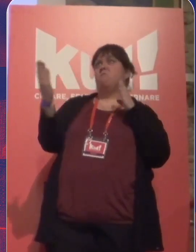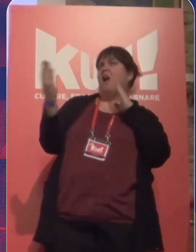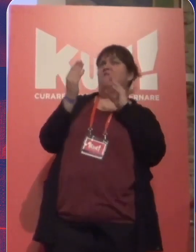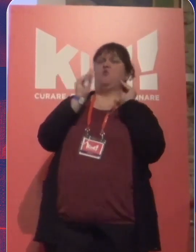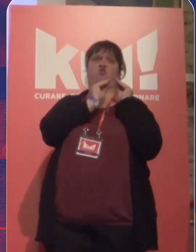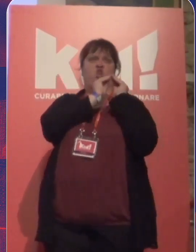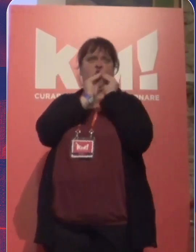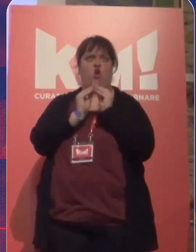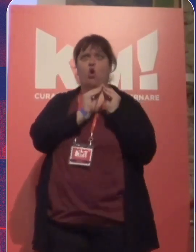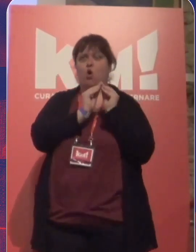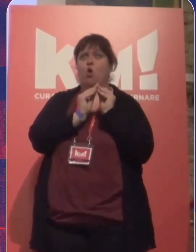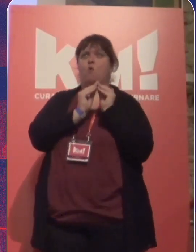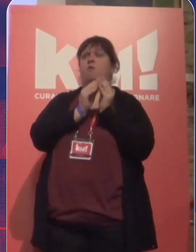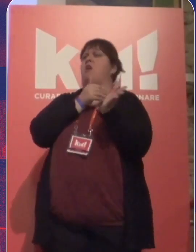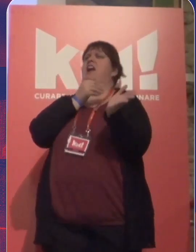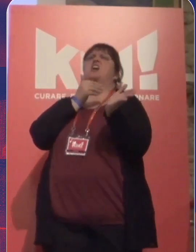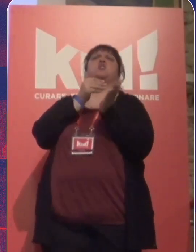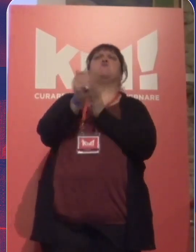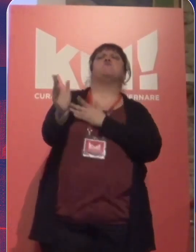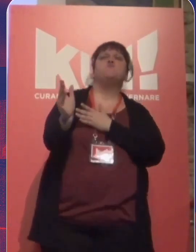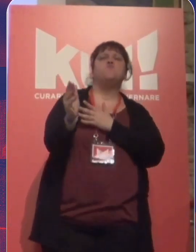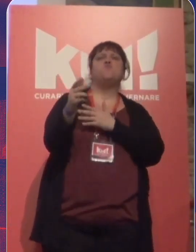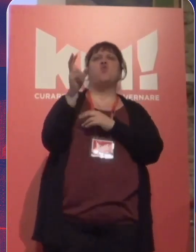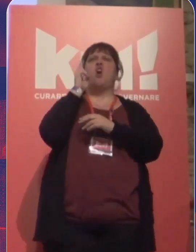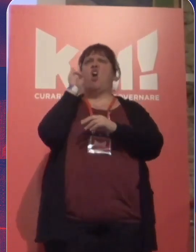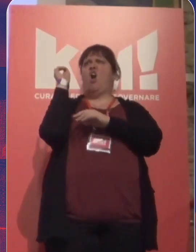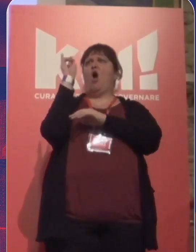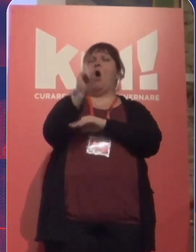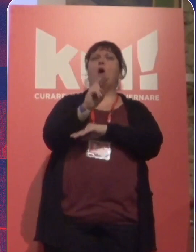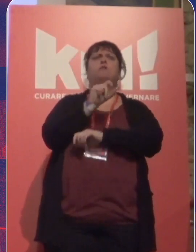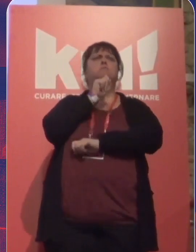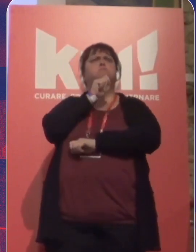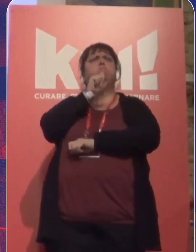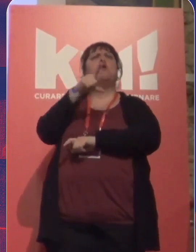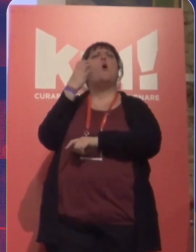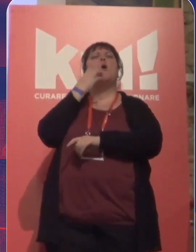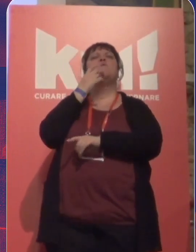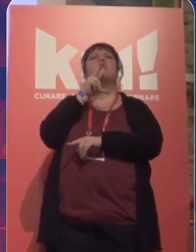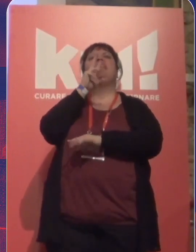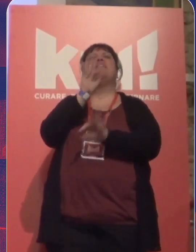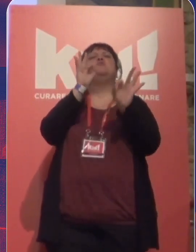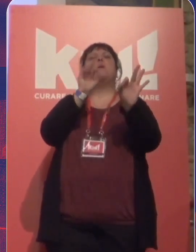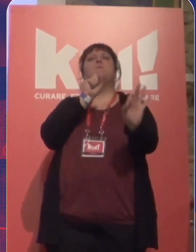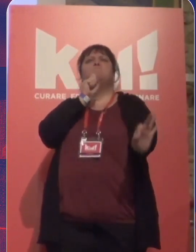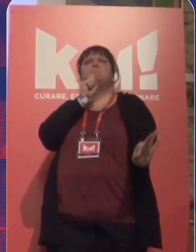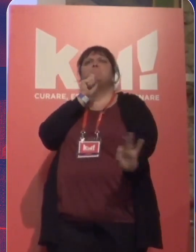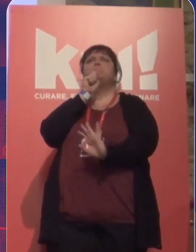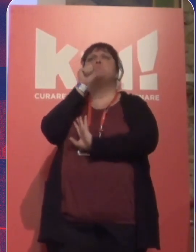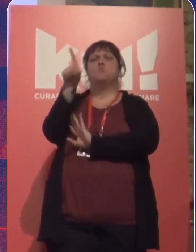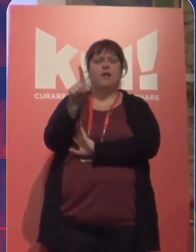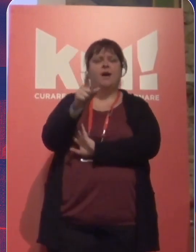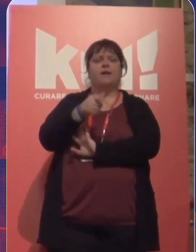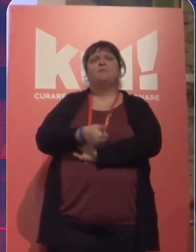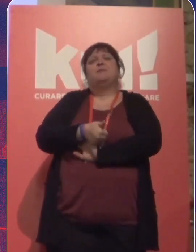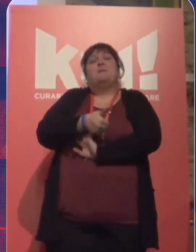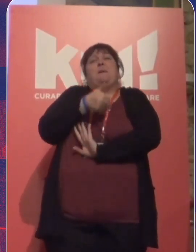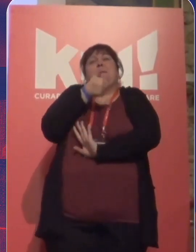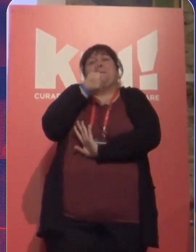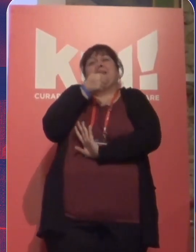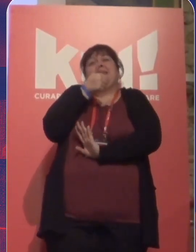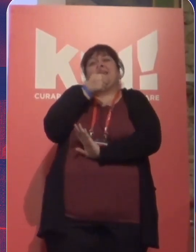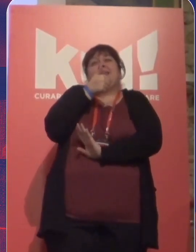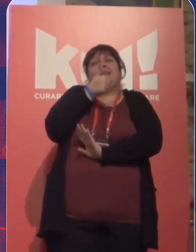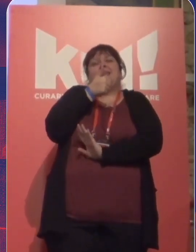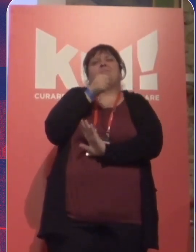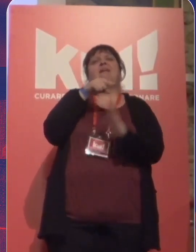l'odio attraverso fra i di cielo sputare non lo sputare come prima manifestazione patemica